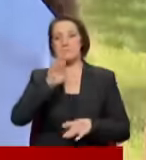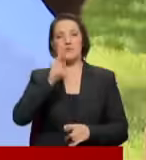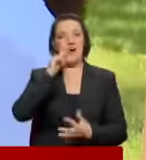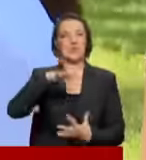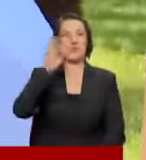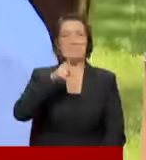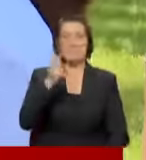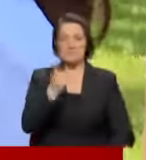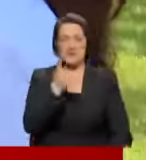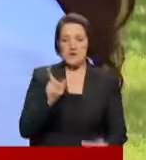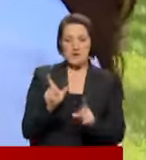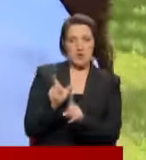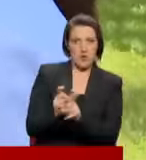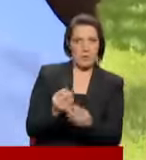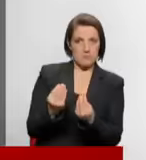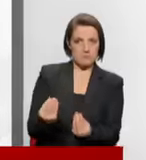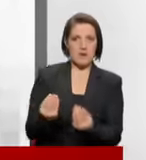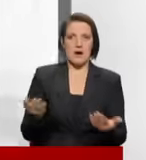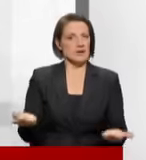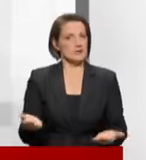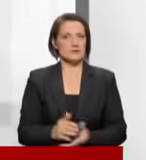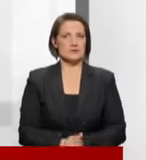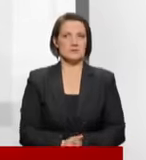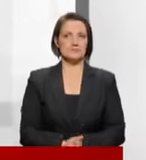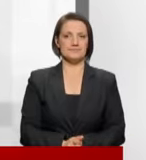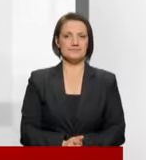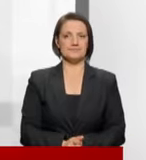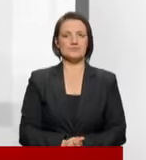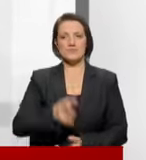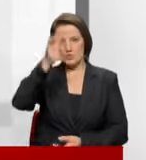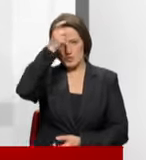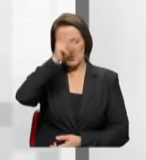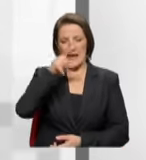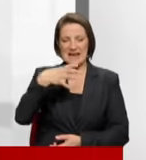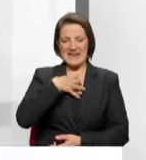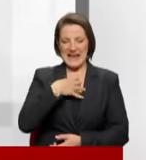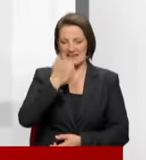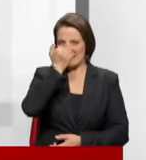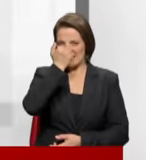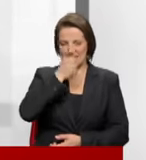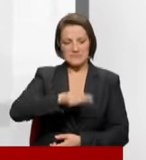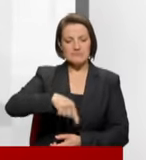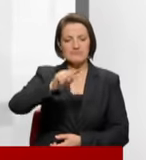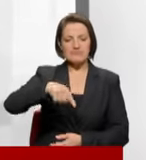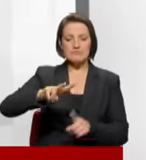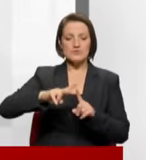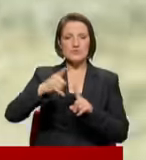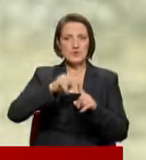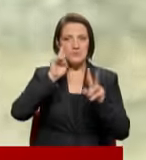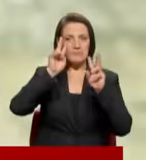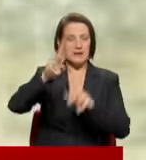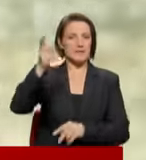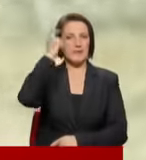adam. Size herhangi bir koruma verildi mi? Hayır. Türkiye onu kendi kanıyla yere yazdığı bu notla